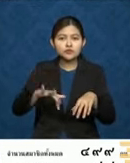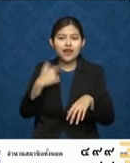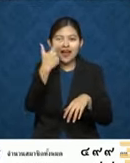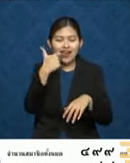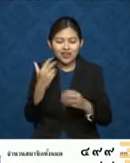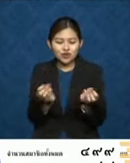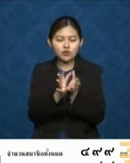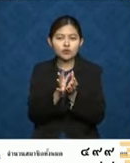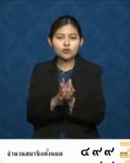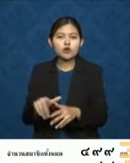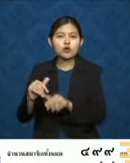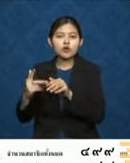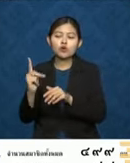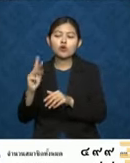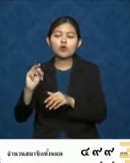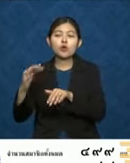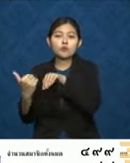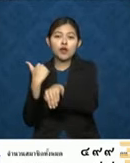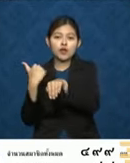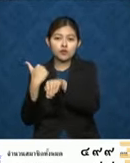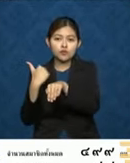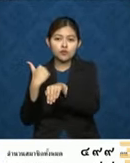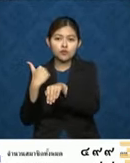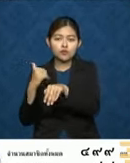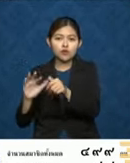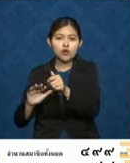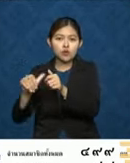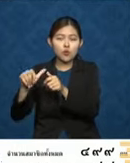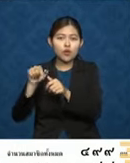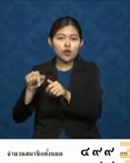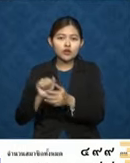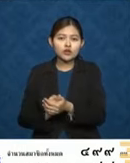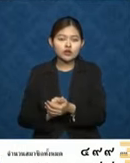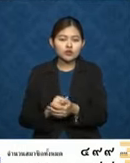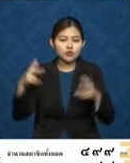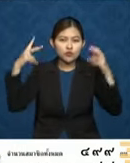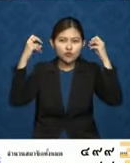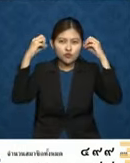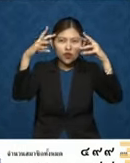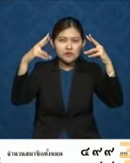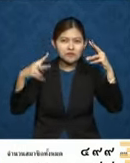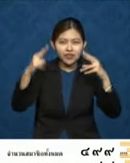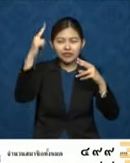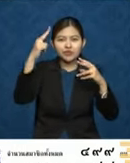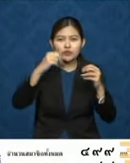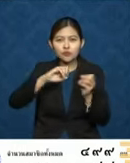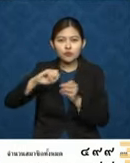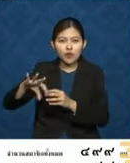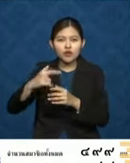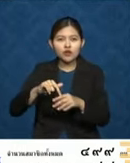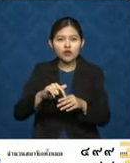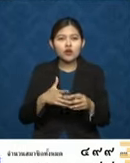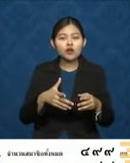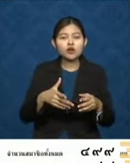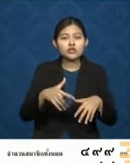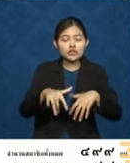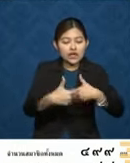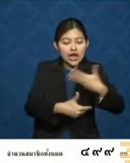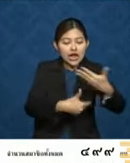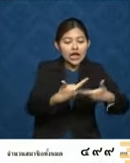ทางหลวงนี่แหละธรรมทานครับไปตัดน้ำตัดไฟให้พี่น้องย้ายออกแต่ไม่มีที่จะให้ไปค้าขาย